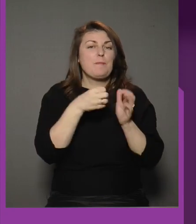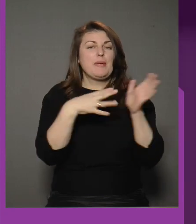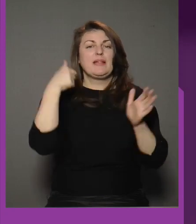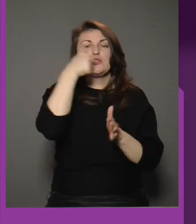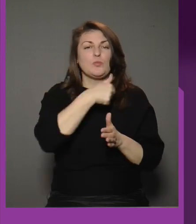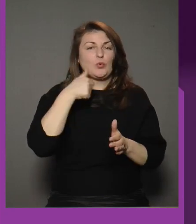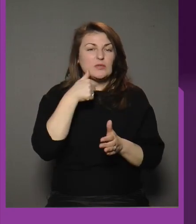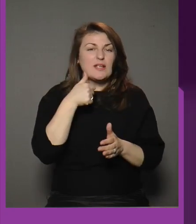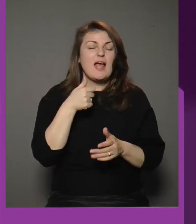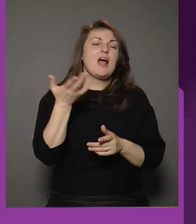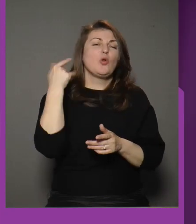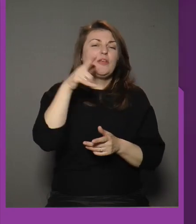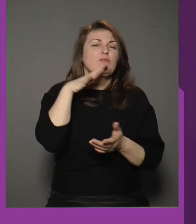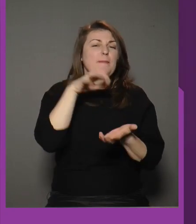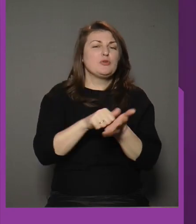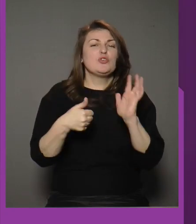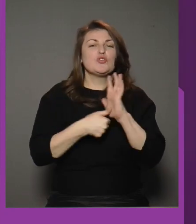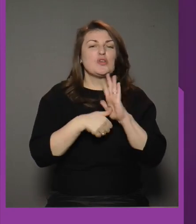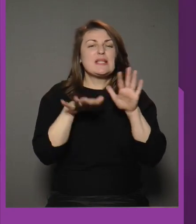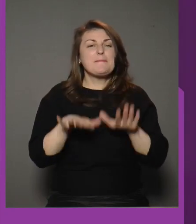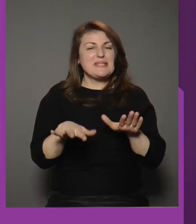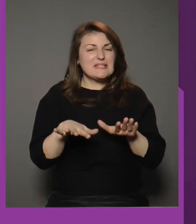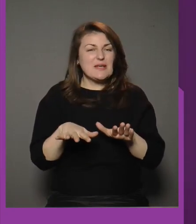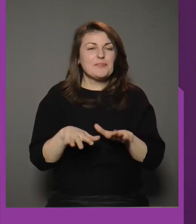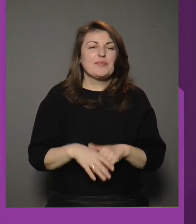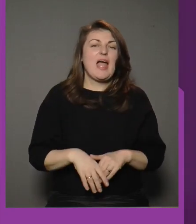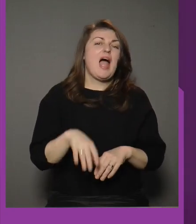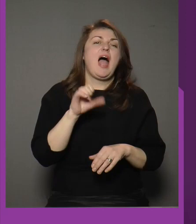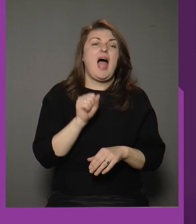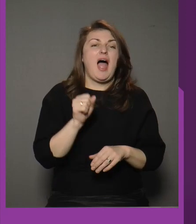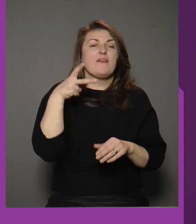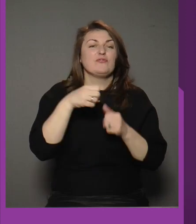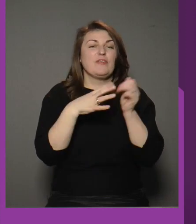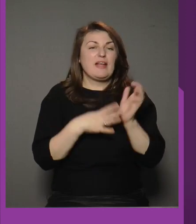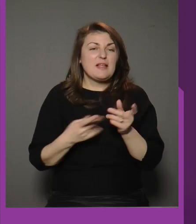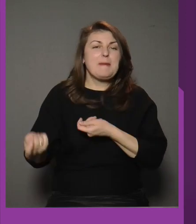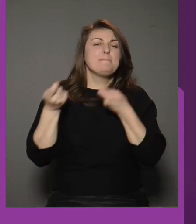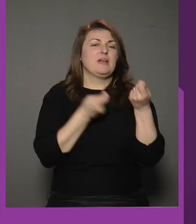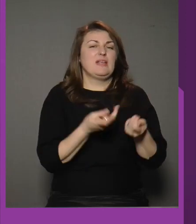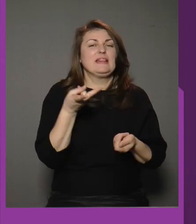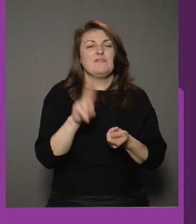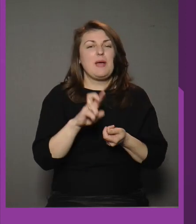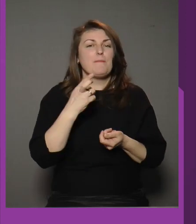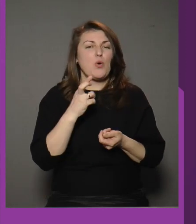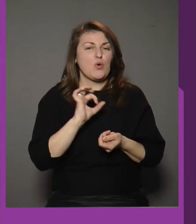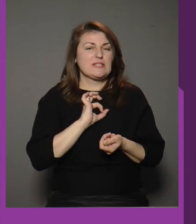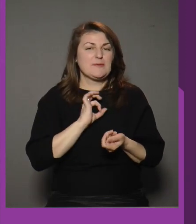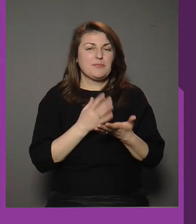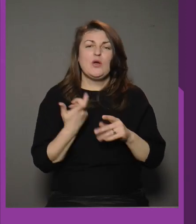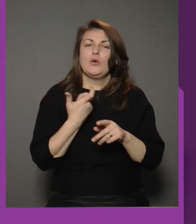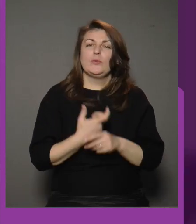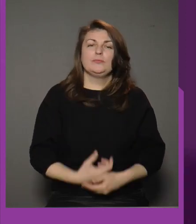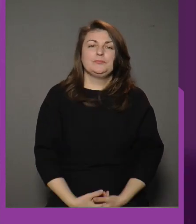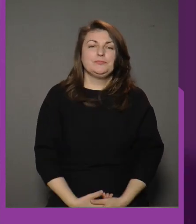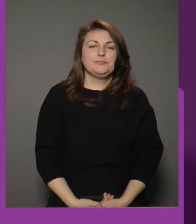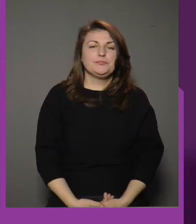році. Тоді вона посіла 6-те місце. А в 19-му привезла 2 бронзи. Дуже дякую